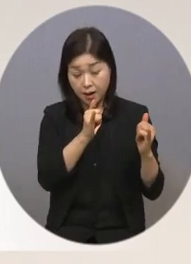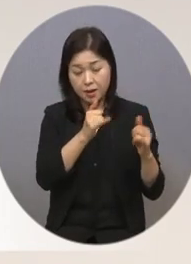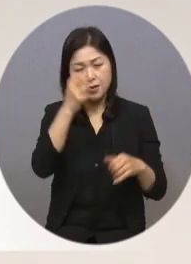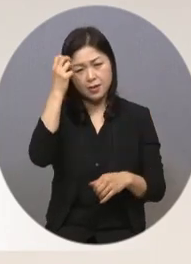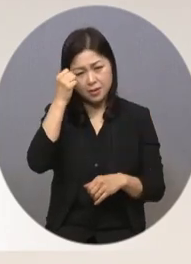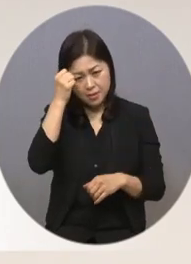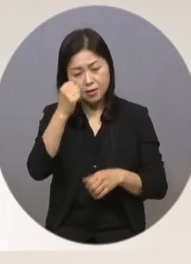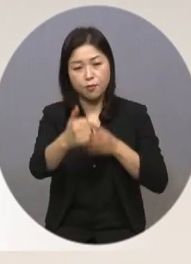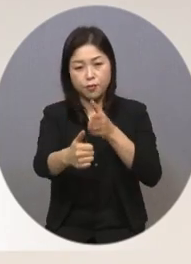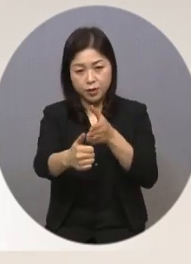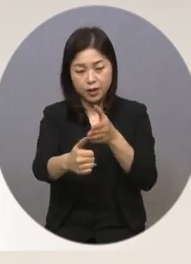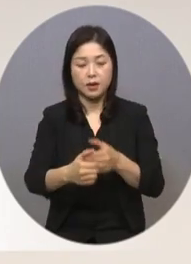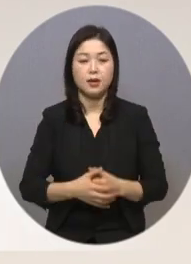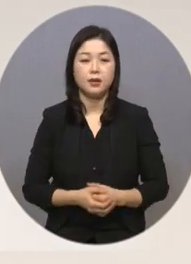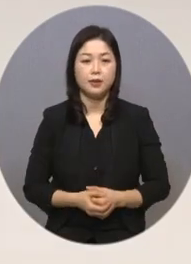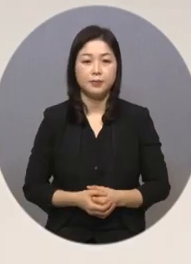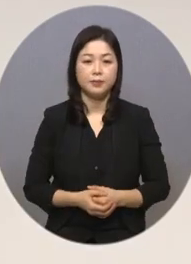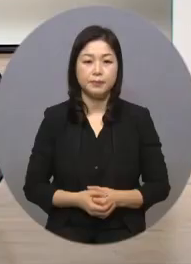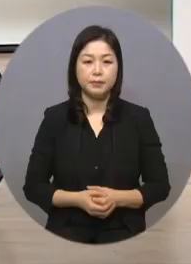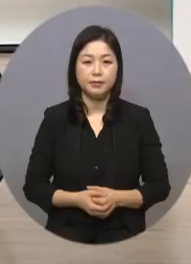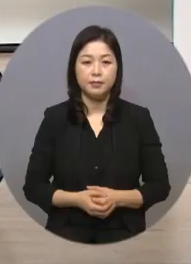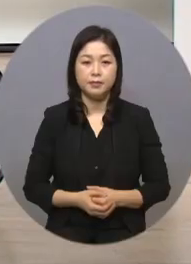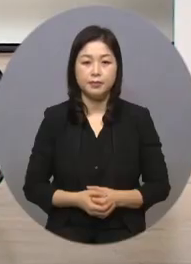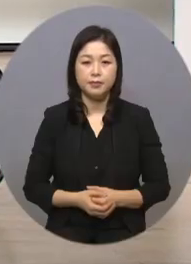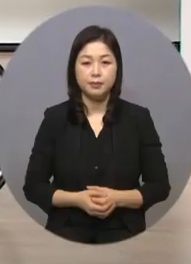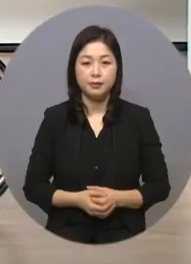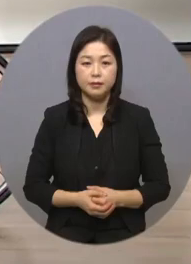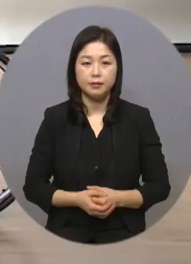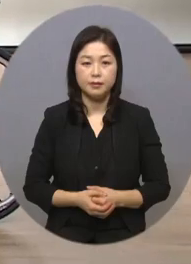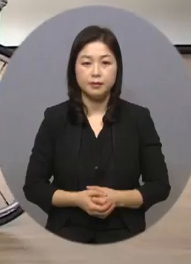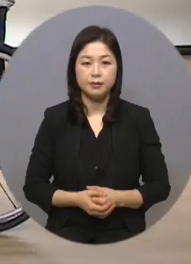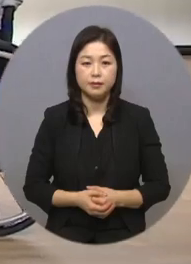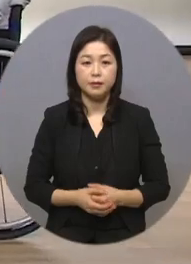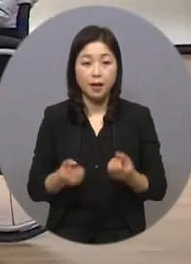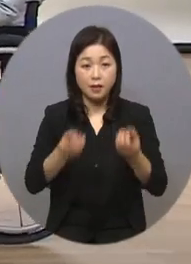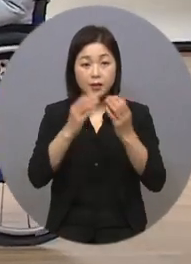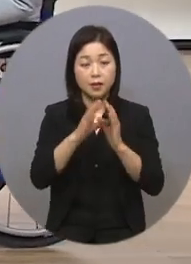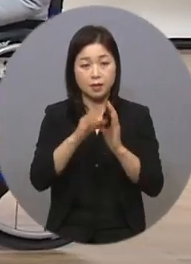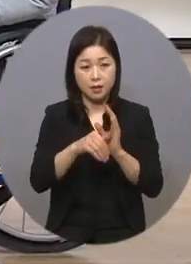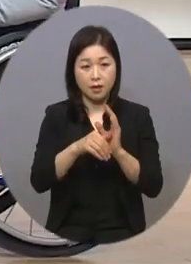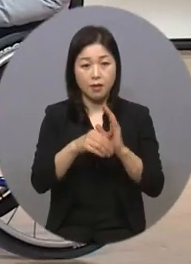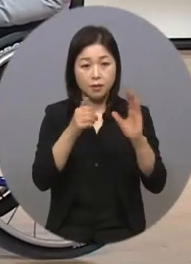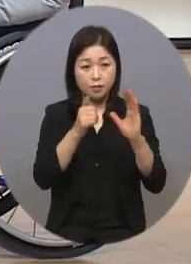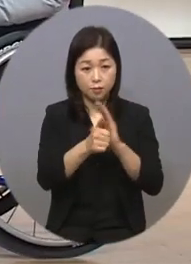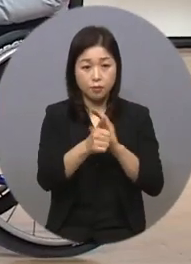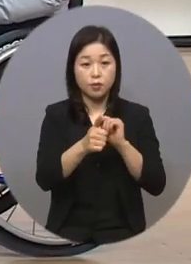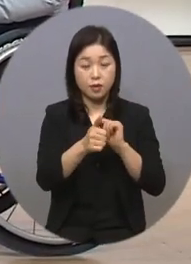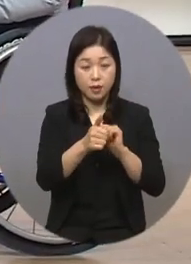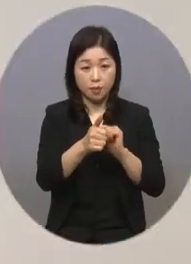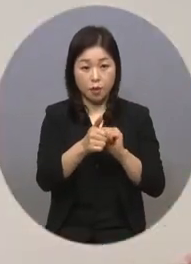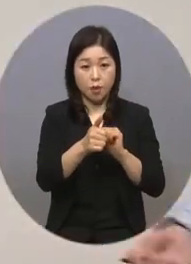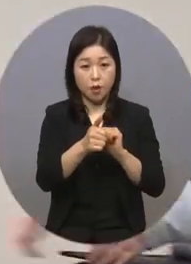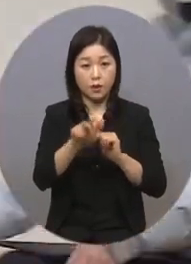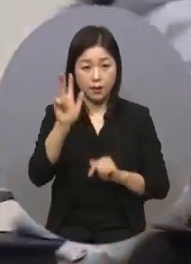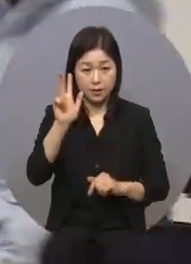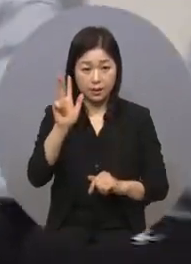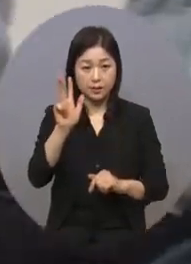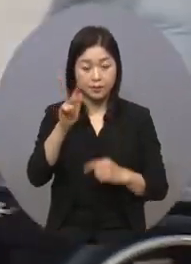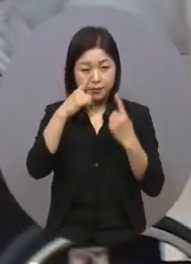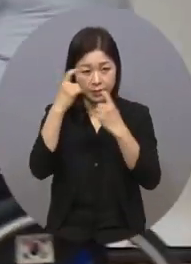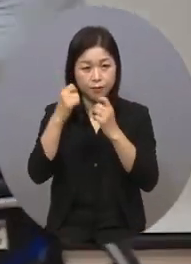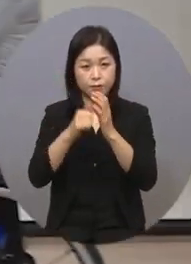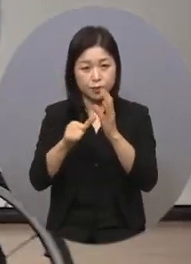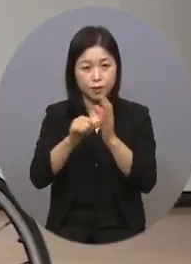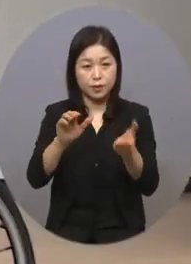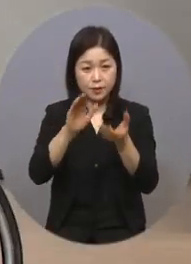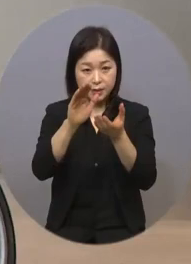꼭 기억해 주시기 바랍니다. 한편 이날 행사에서는 선수대표 다짐선서, 기념품 전달 등이